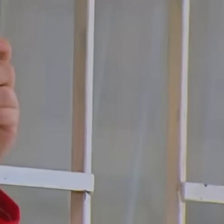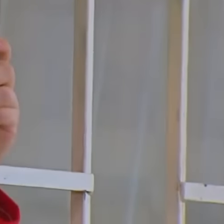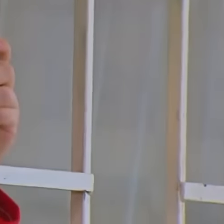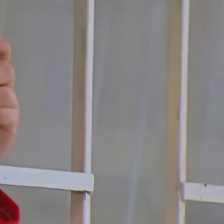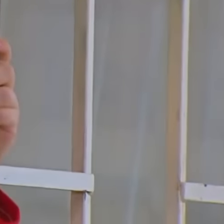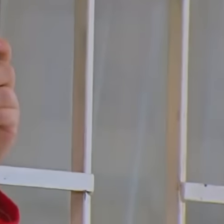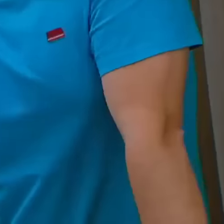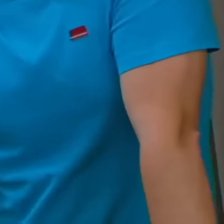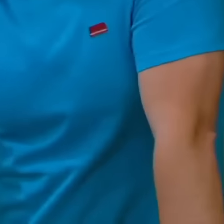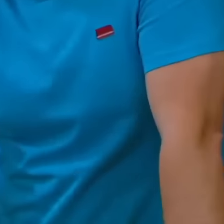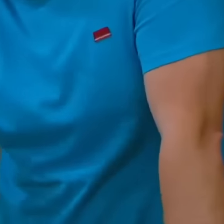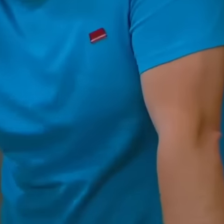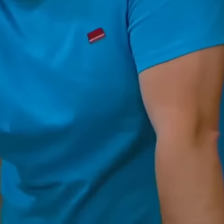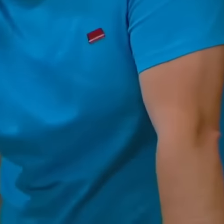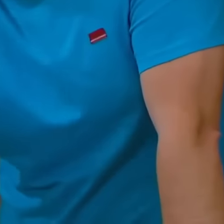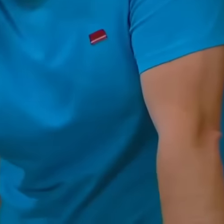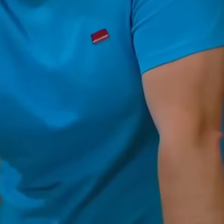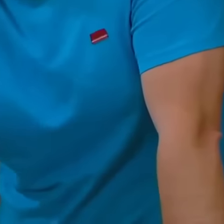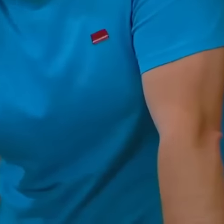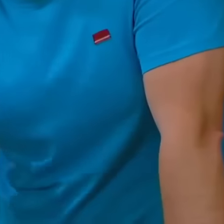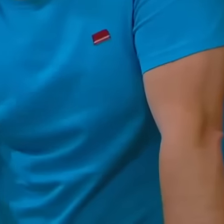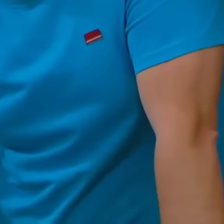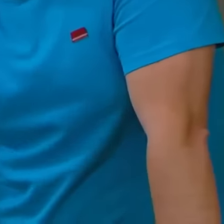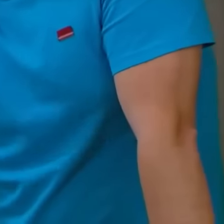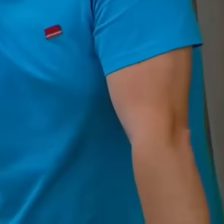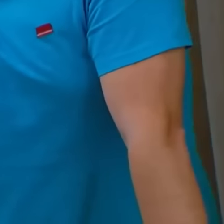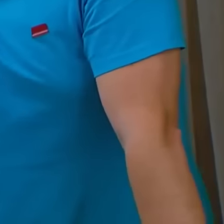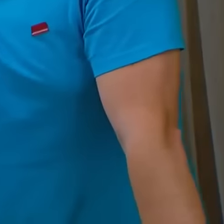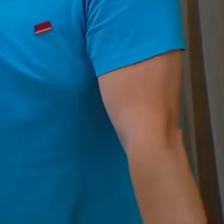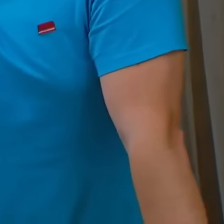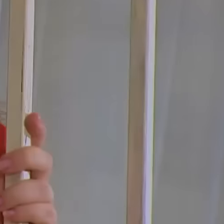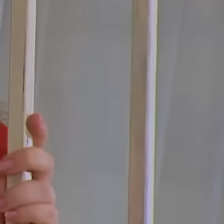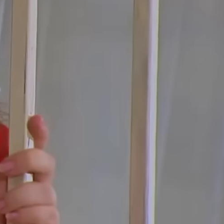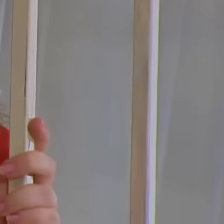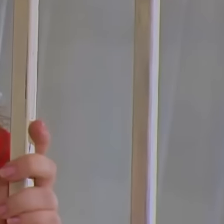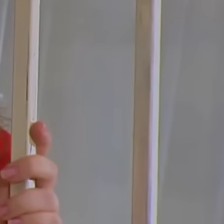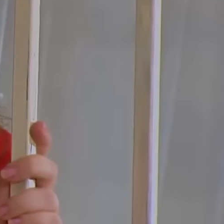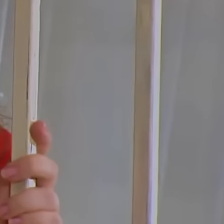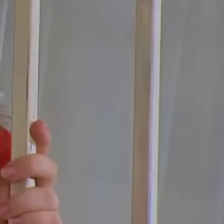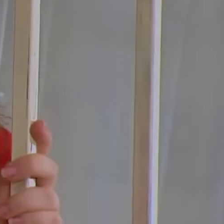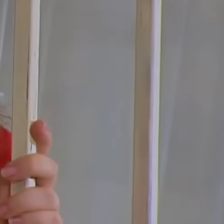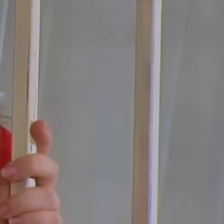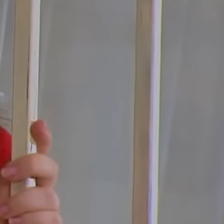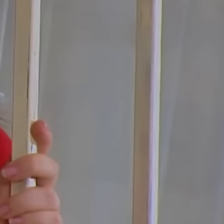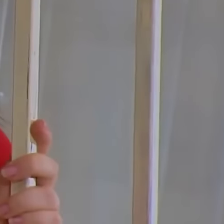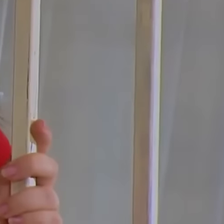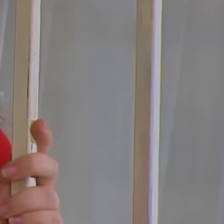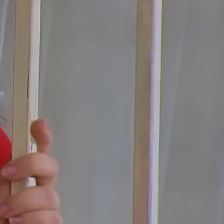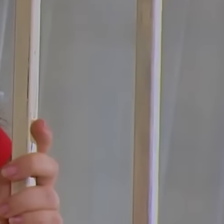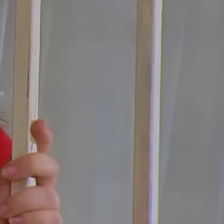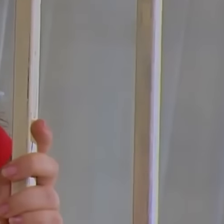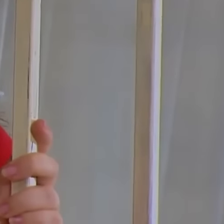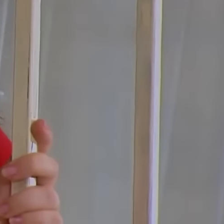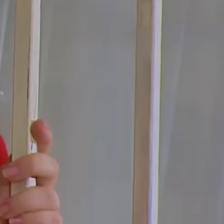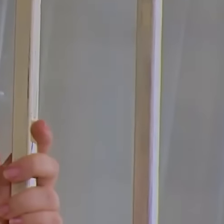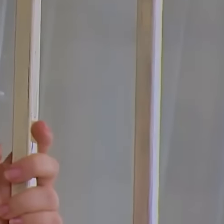Çağatay arkasından el salladı. Rukiye burukça gülümsüyor. Nazlı gidişini izledi. Başını önüne indirdi. Ağlamaklı halde